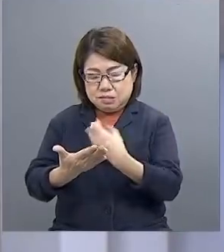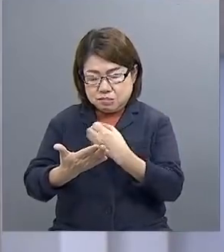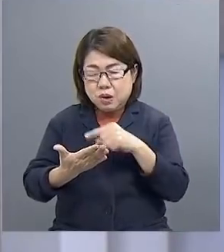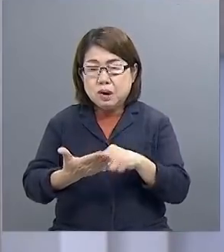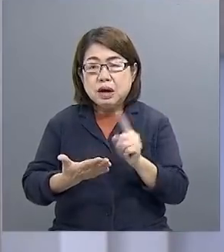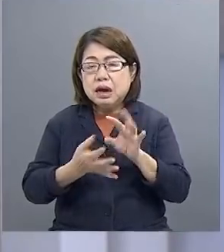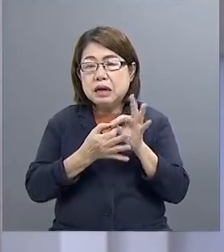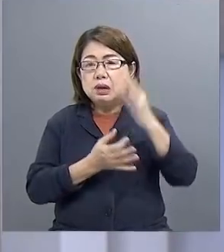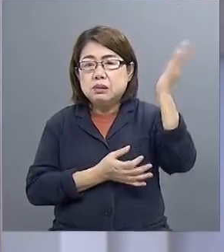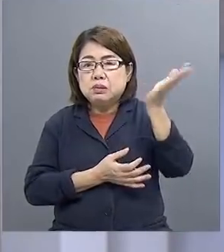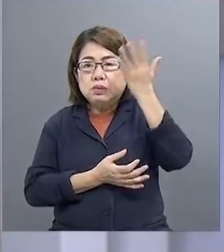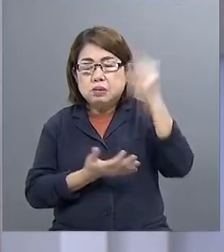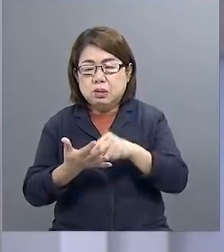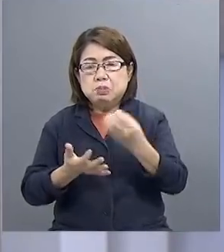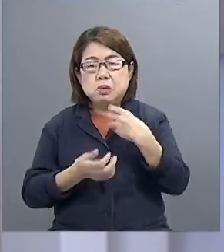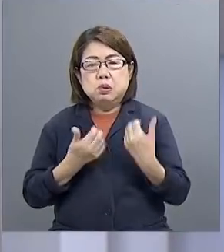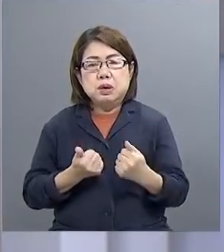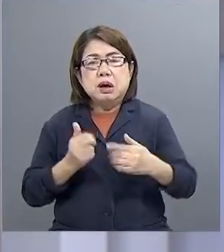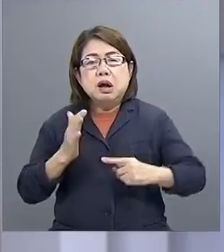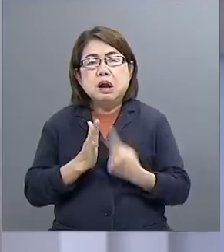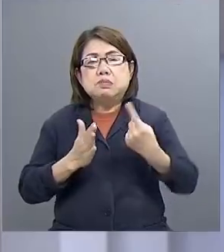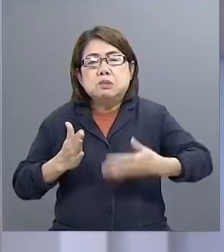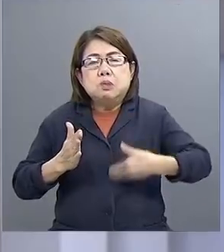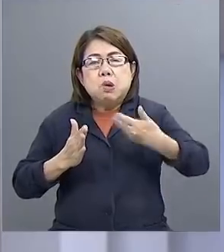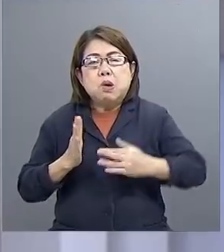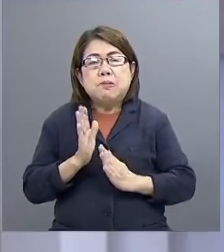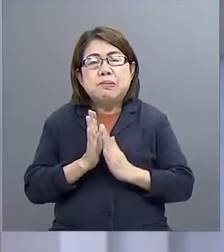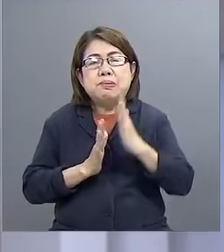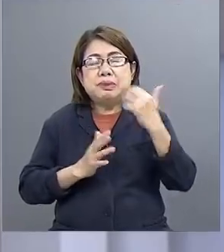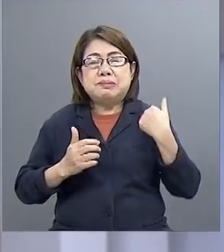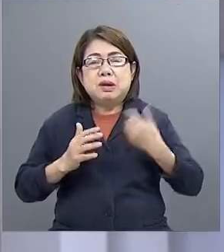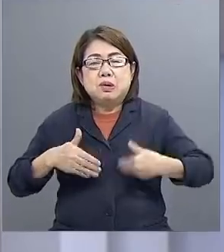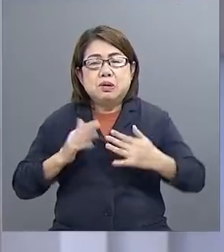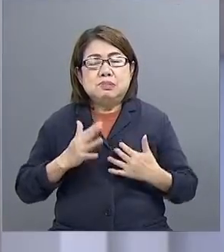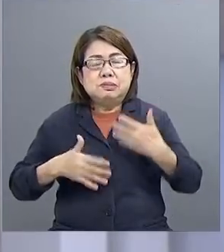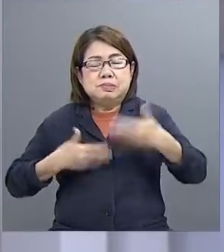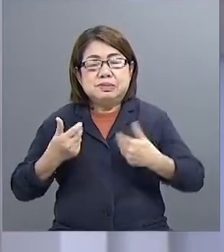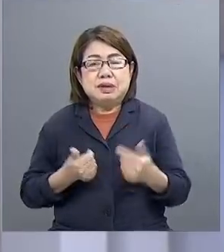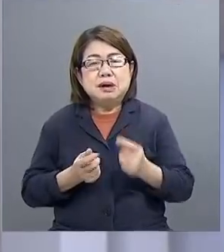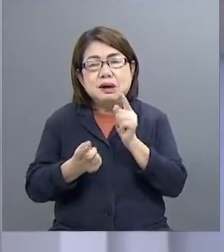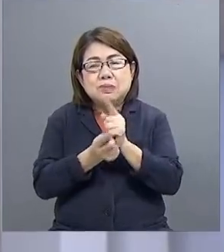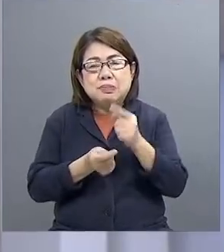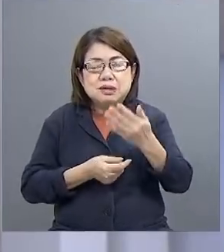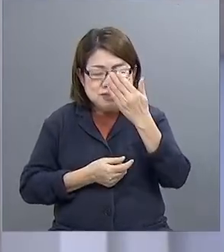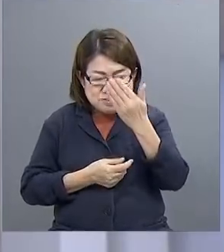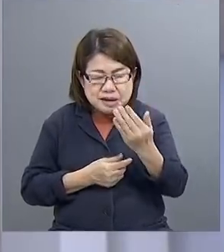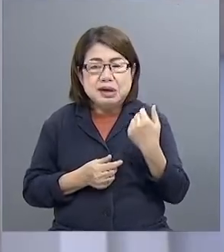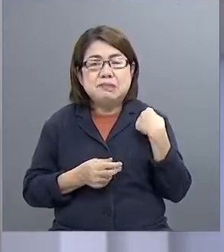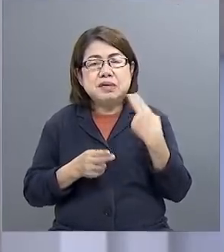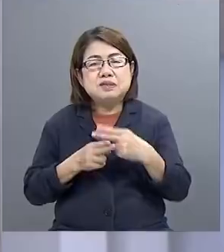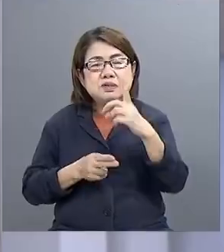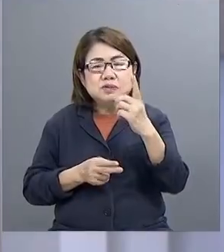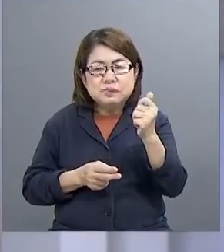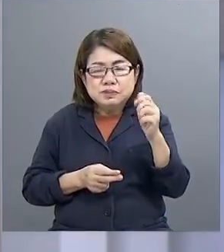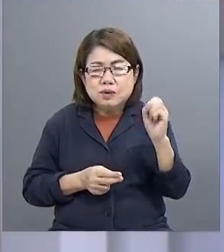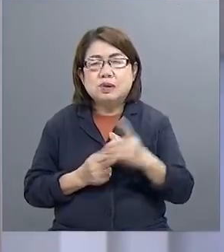สภาพอากาศกันมาบอกว่าช่วงนี้อากาศอุ่นขึ้นมาหาๆนี่คุณประดาสวัสดีนะครับแล้วก็ยังมีคุณดอสคุณอรรถ